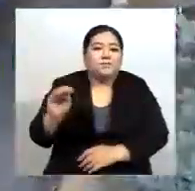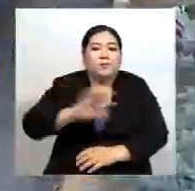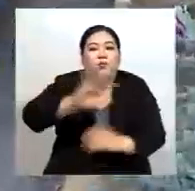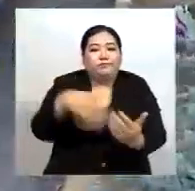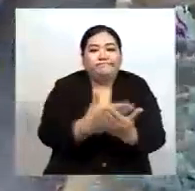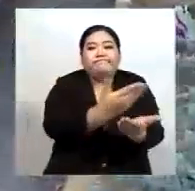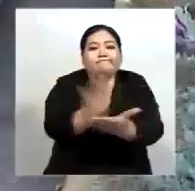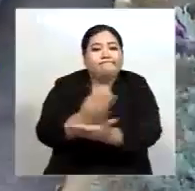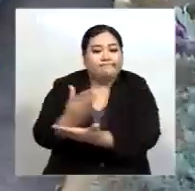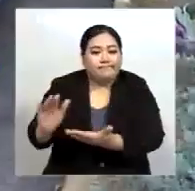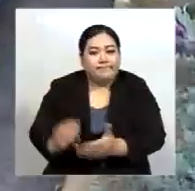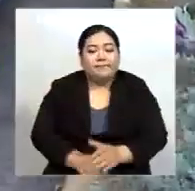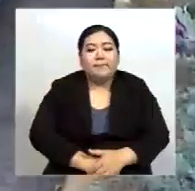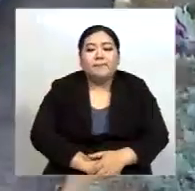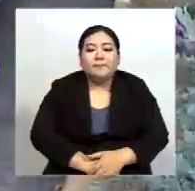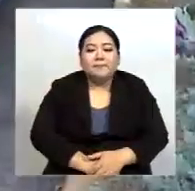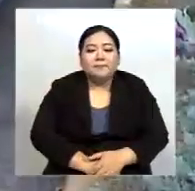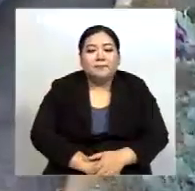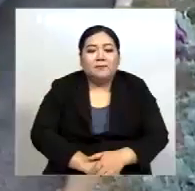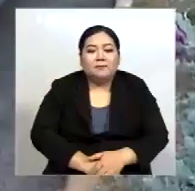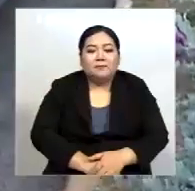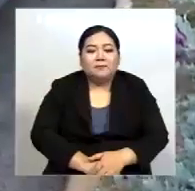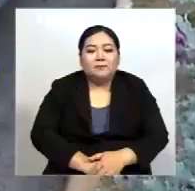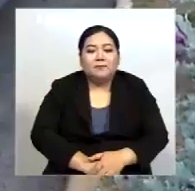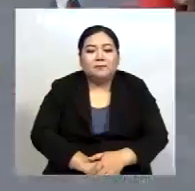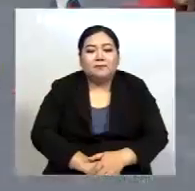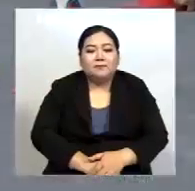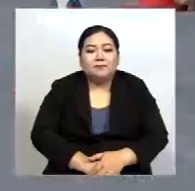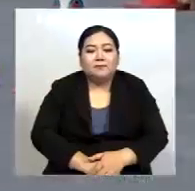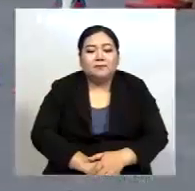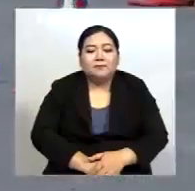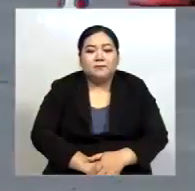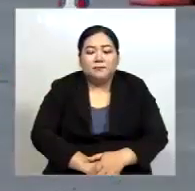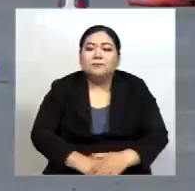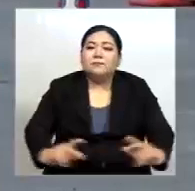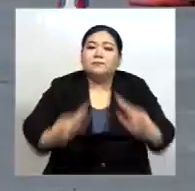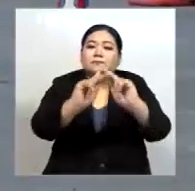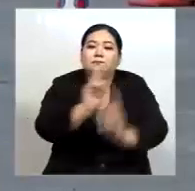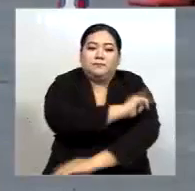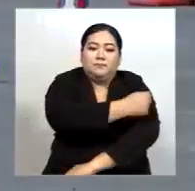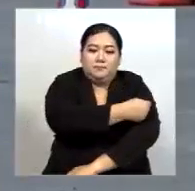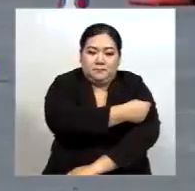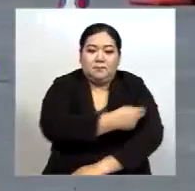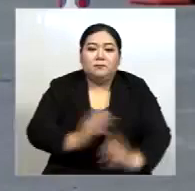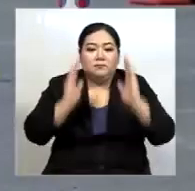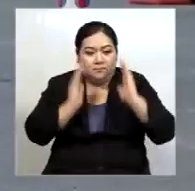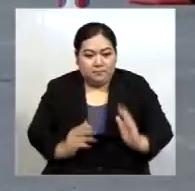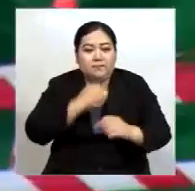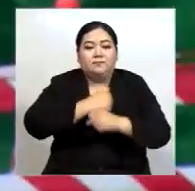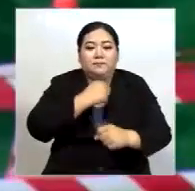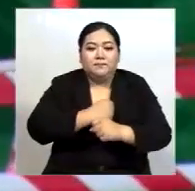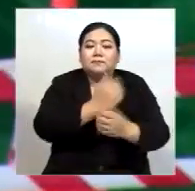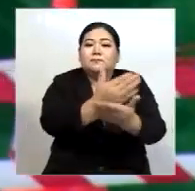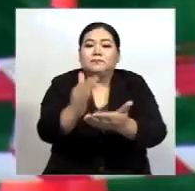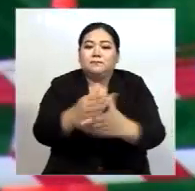ค่ะส่วนการปฏิบัติในการเดินทางนะคะทางสาธารณสุขจะจัดเจ้าหน้าที่สาธารณ